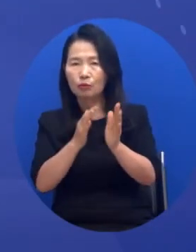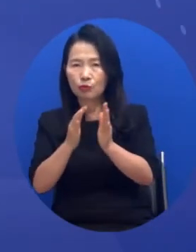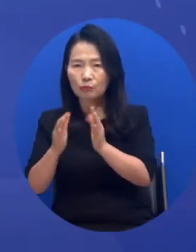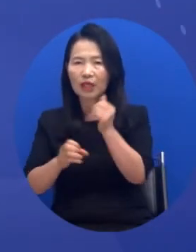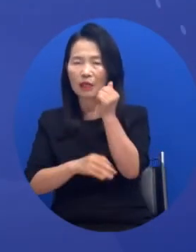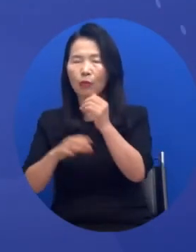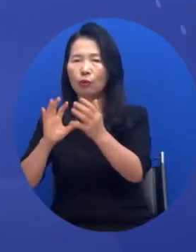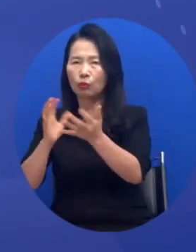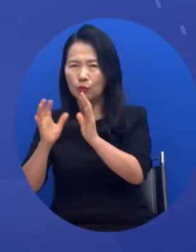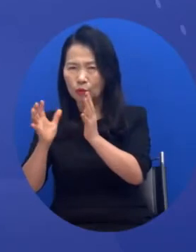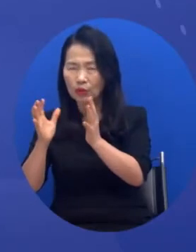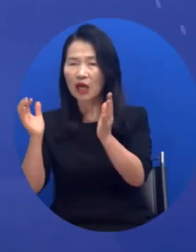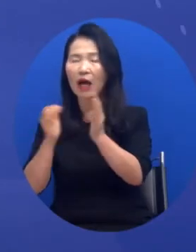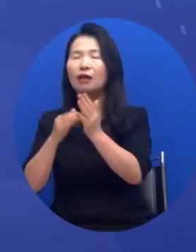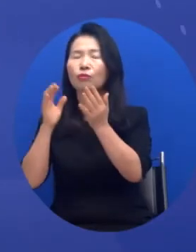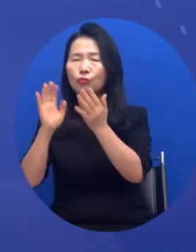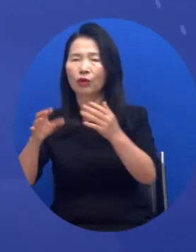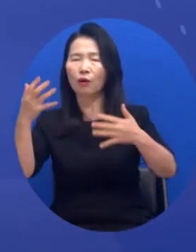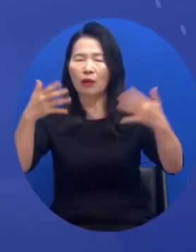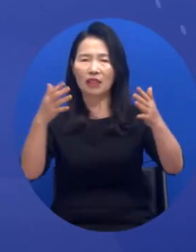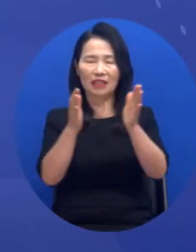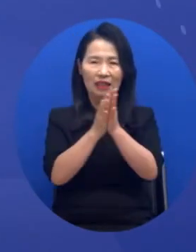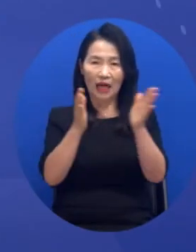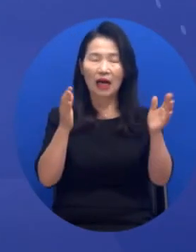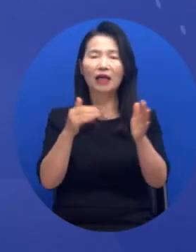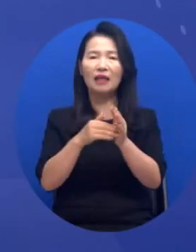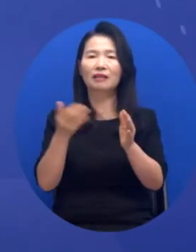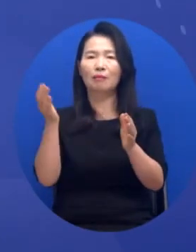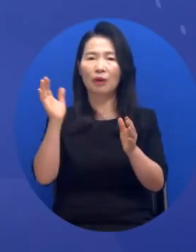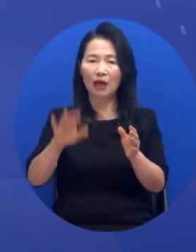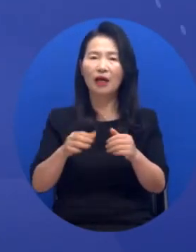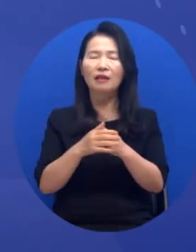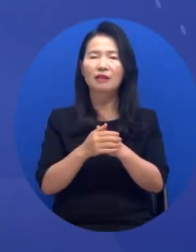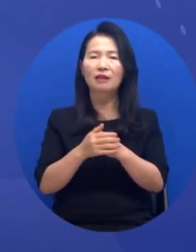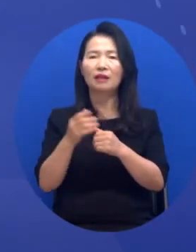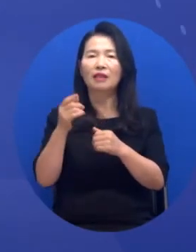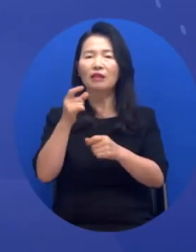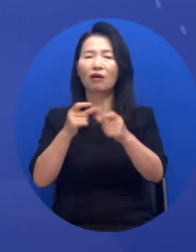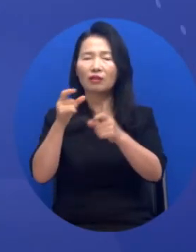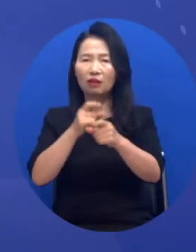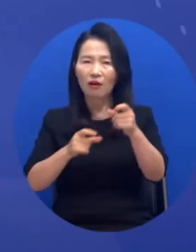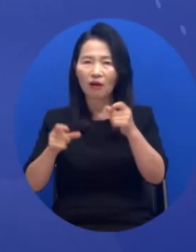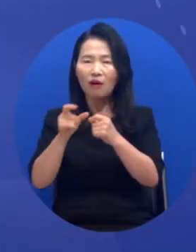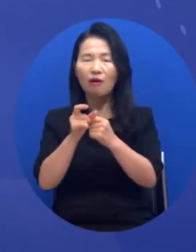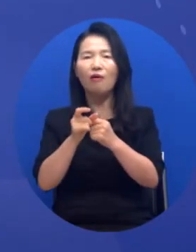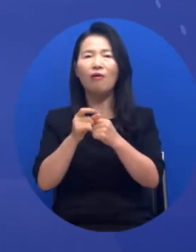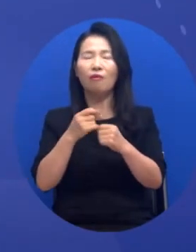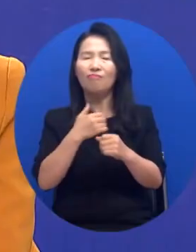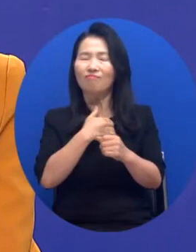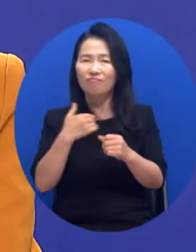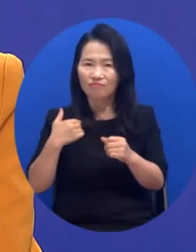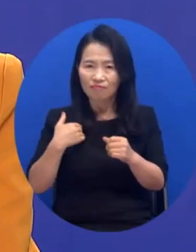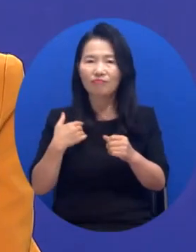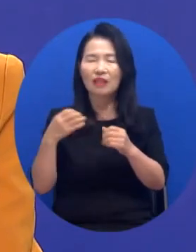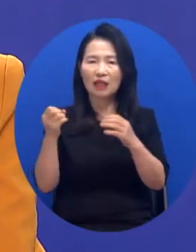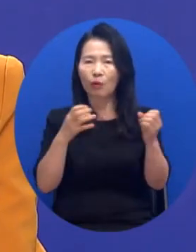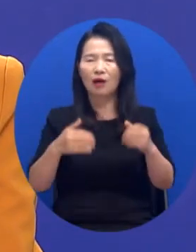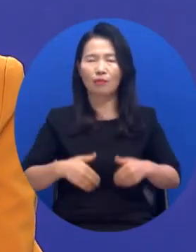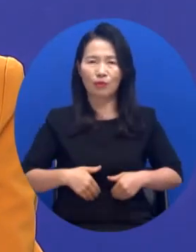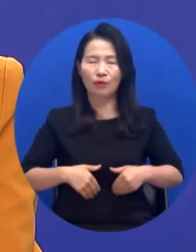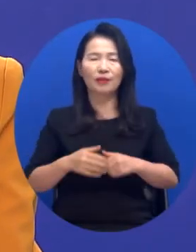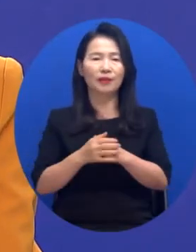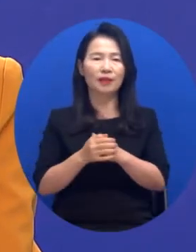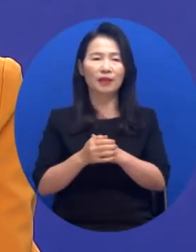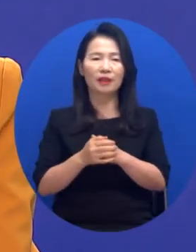논의를 한 뒤에 화상회의 열었는데요 이렇게 각 교단에 맞춰서 융통성 있는 방안들을 마련해 하겠읍니다 4 사상